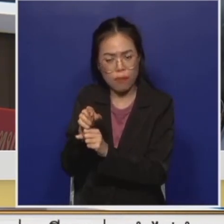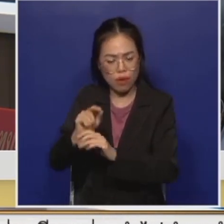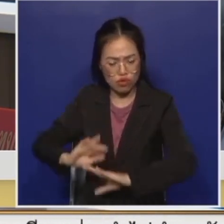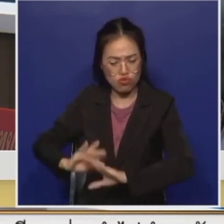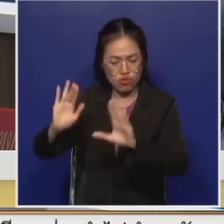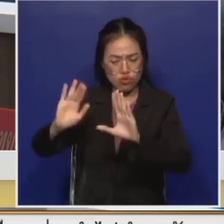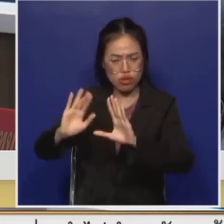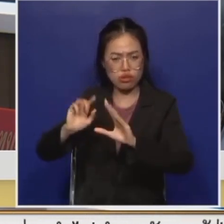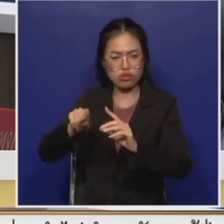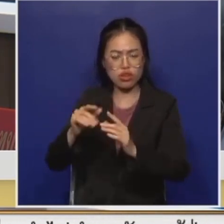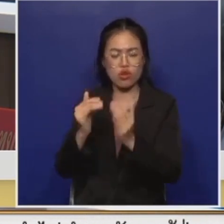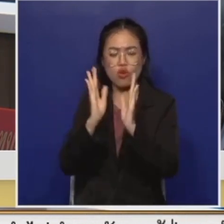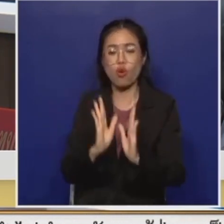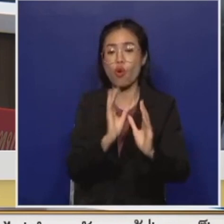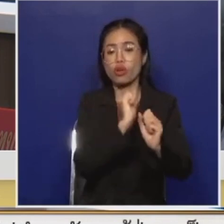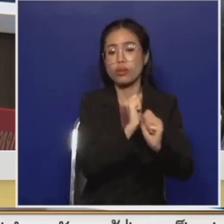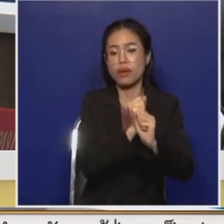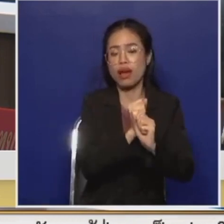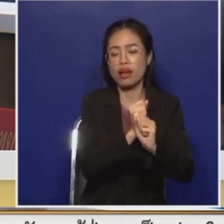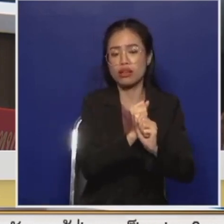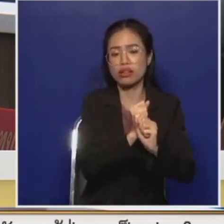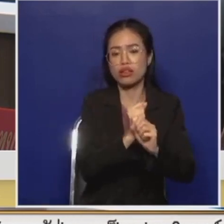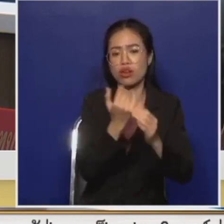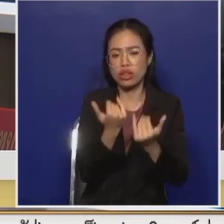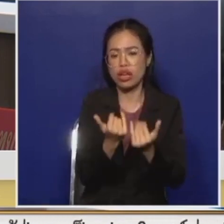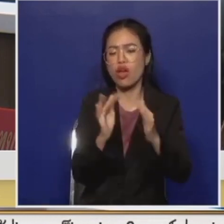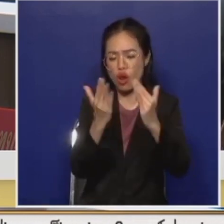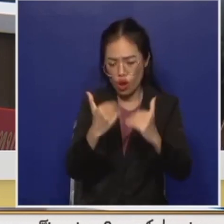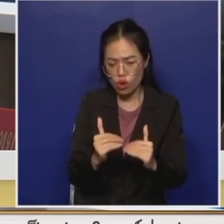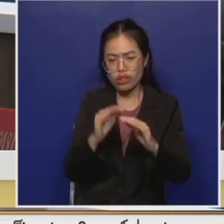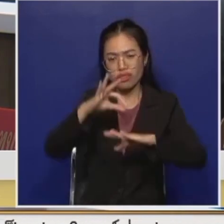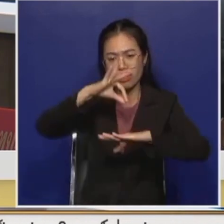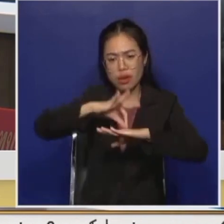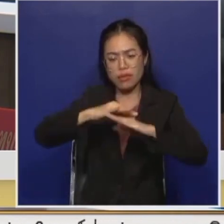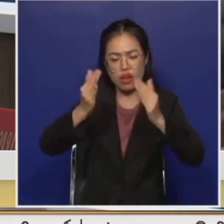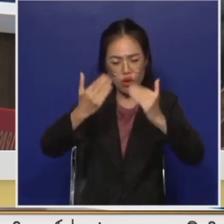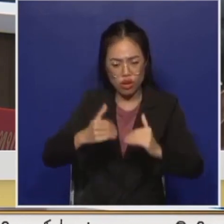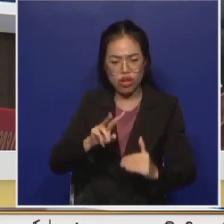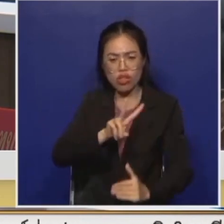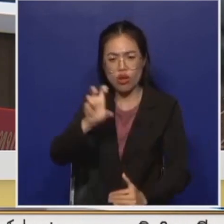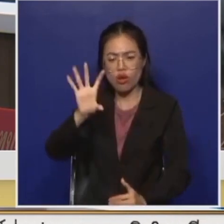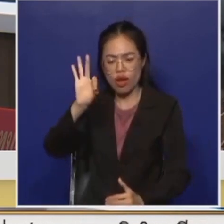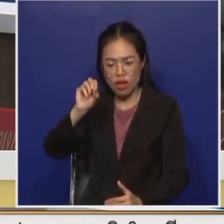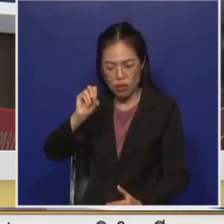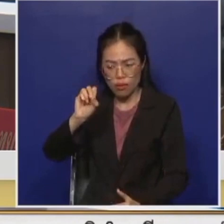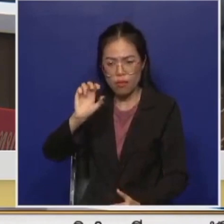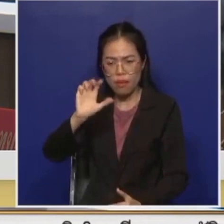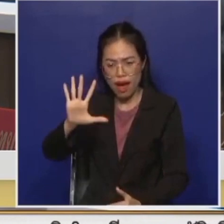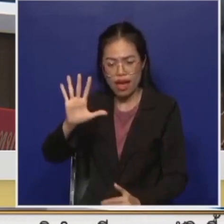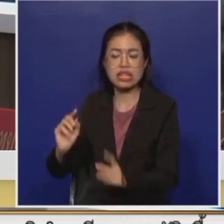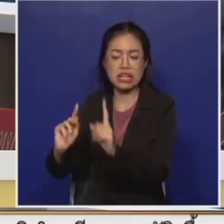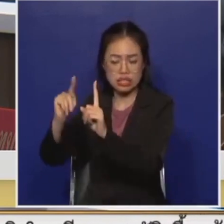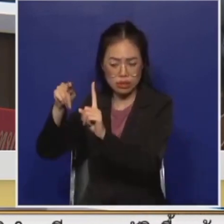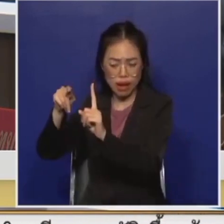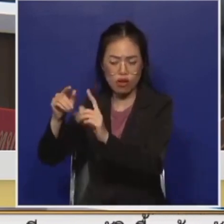นั้น คนงานขนาดนี้ พนักงานหขนาดี้เหลอ 295 คนจาก 1188 คน ก็มา